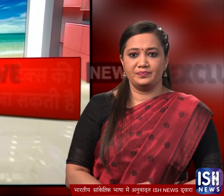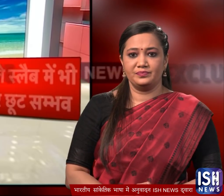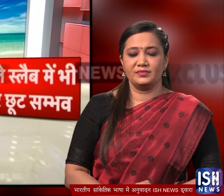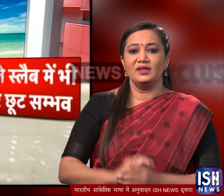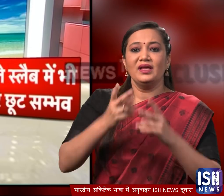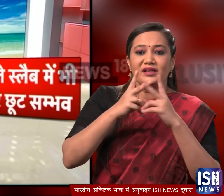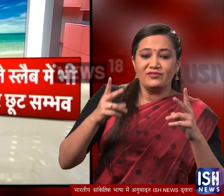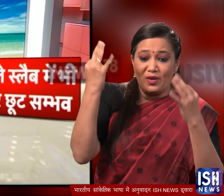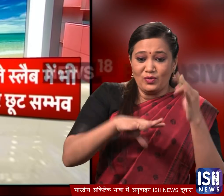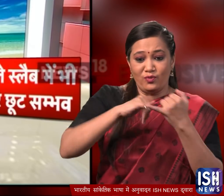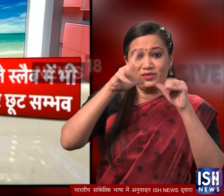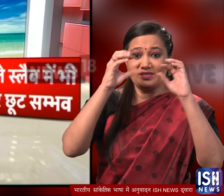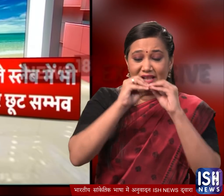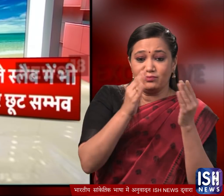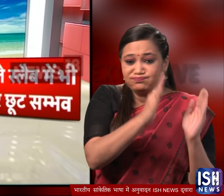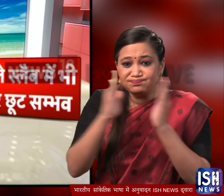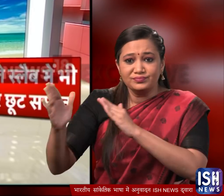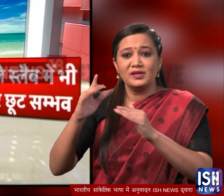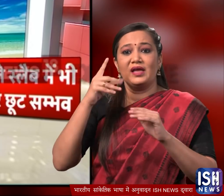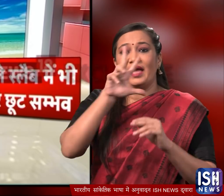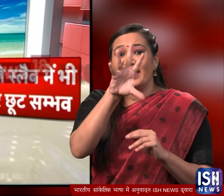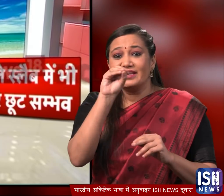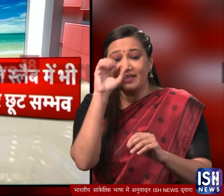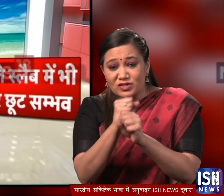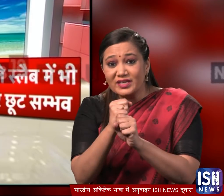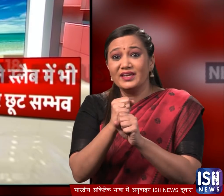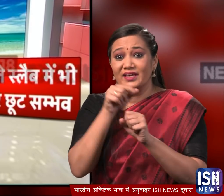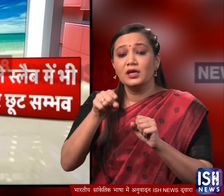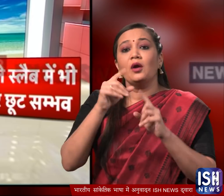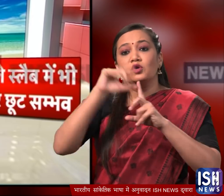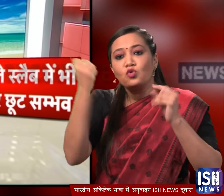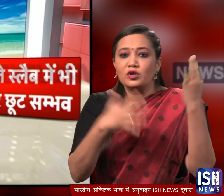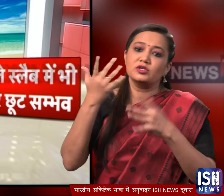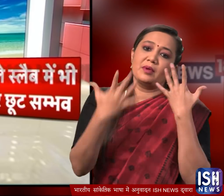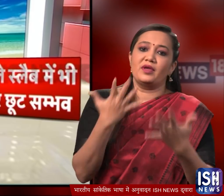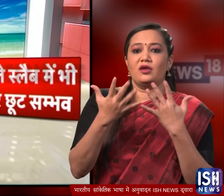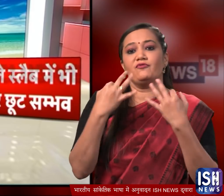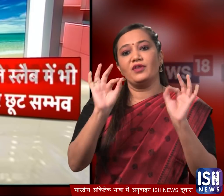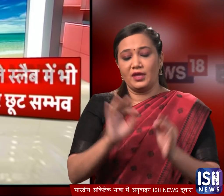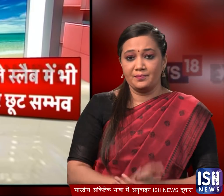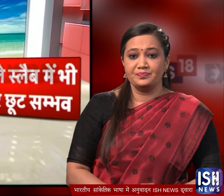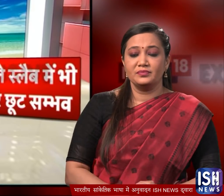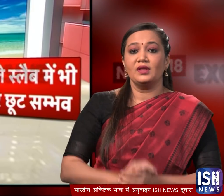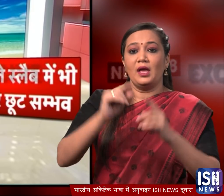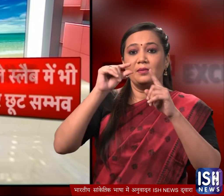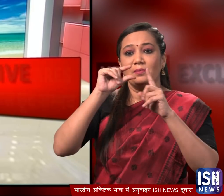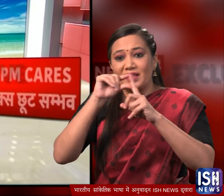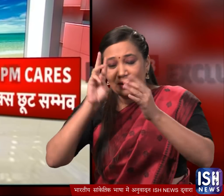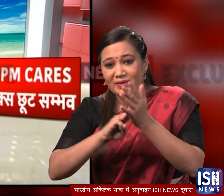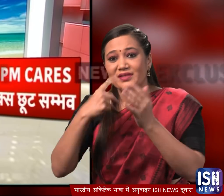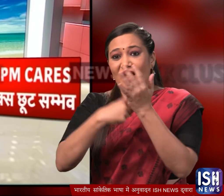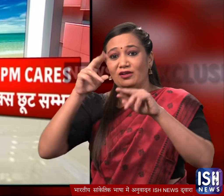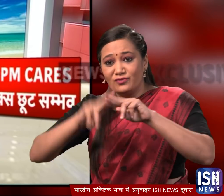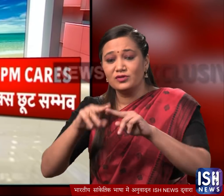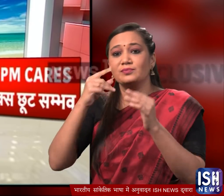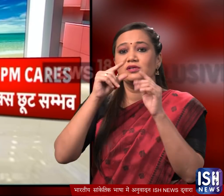मुताबिक टैक्स की कम दर वाले नए स्लैब में भी आयकर की धारा 80G के तहत डोनेशन पर छूट मिल सकती है, जबकि प्रधानमंत्री राहत